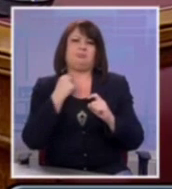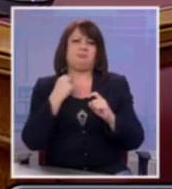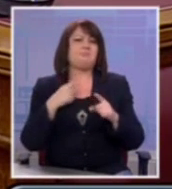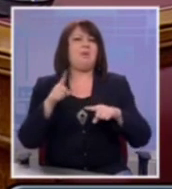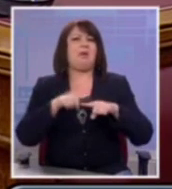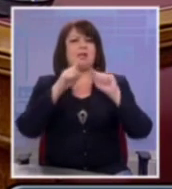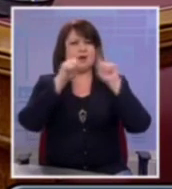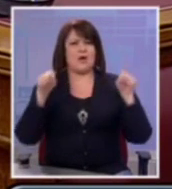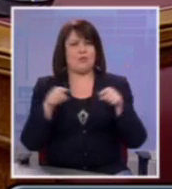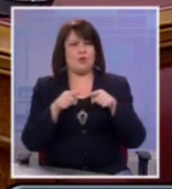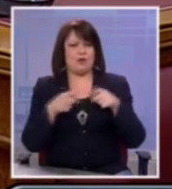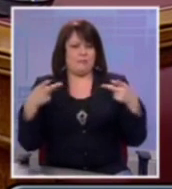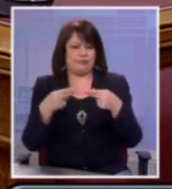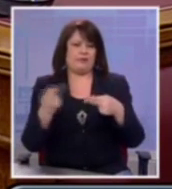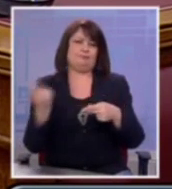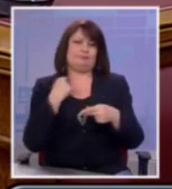ελληνικά ομόλογα